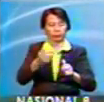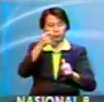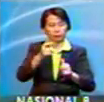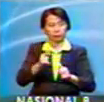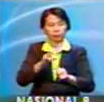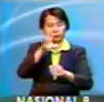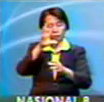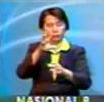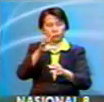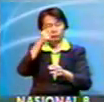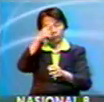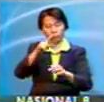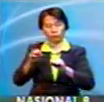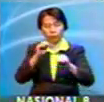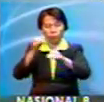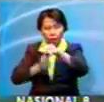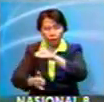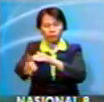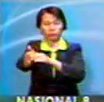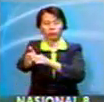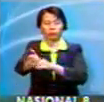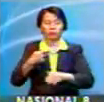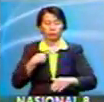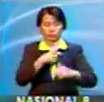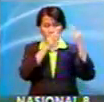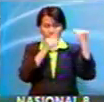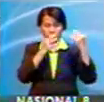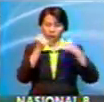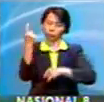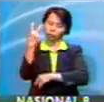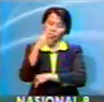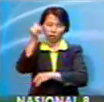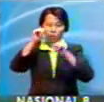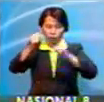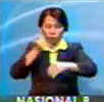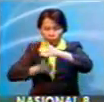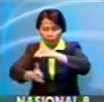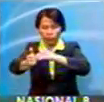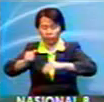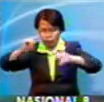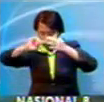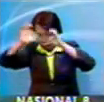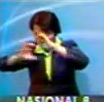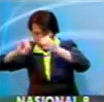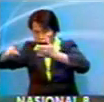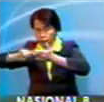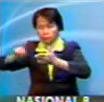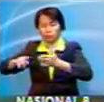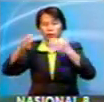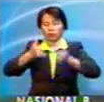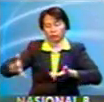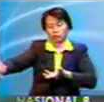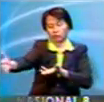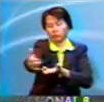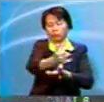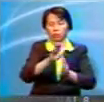shape now to move in. We hope in a few days' time we can move in again. This time is to collect